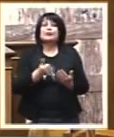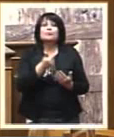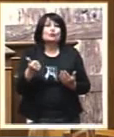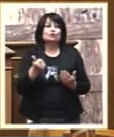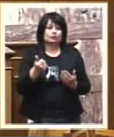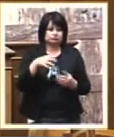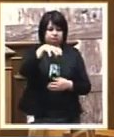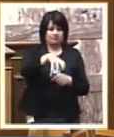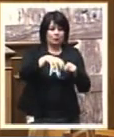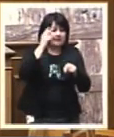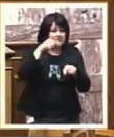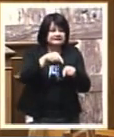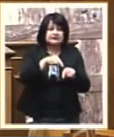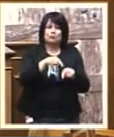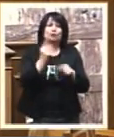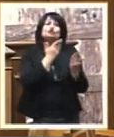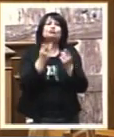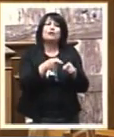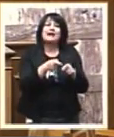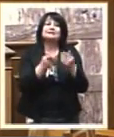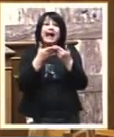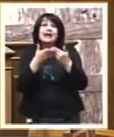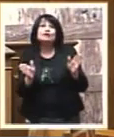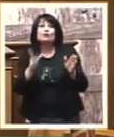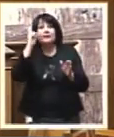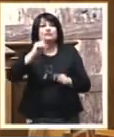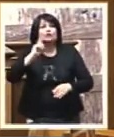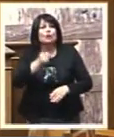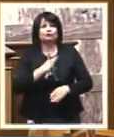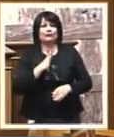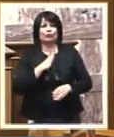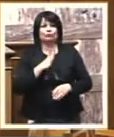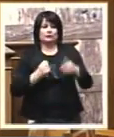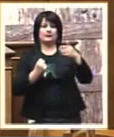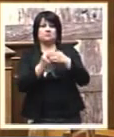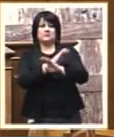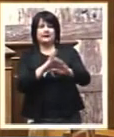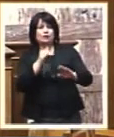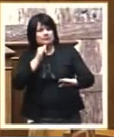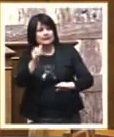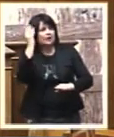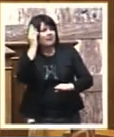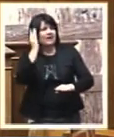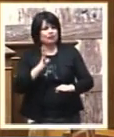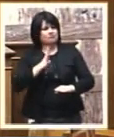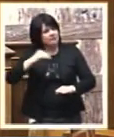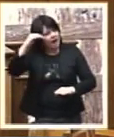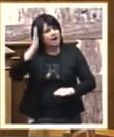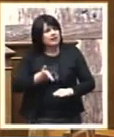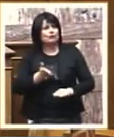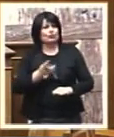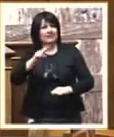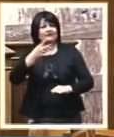σπουδάζουν. Είναι εκεί ανοιχτά πανεπιστήμια για όλους, για συνεχή μάθηση, για δεύτερες